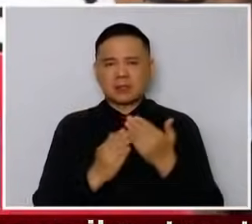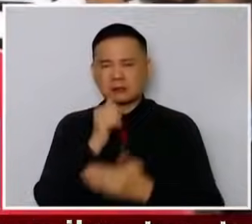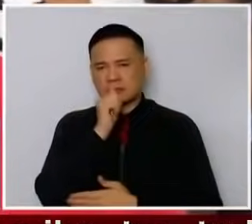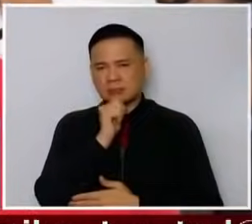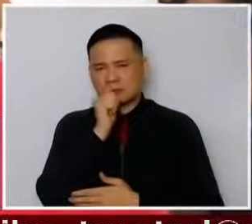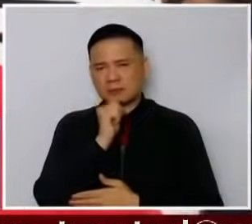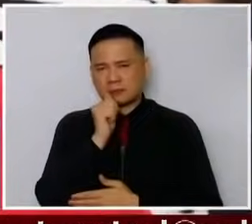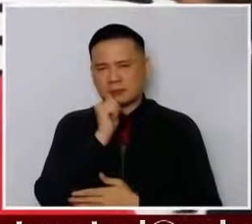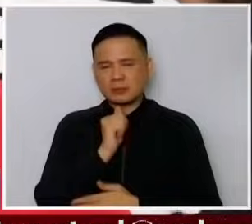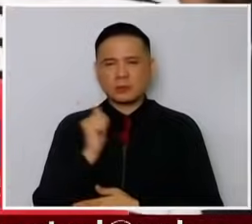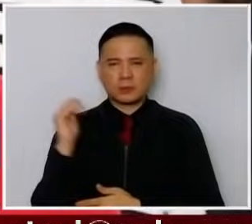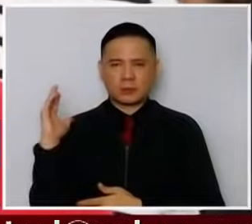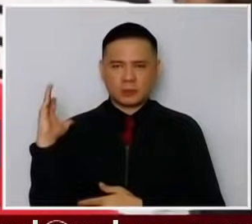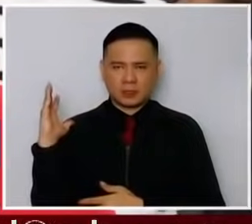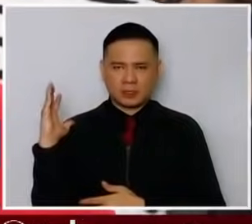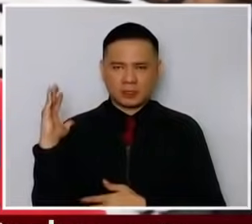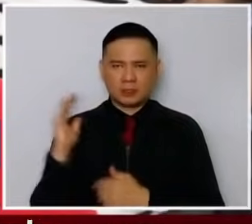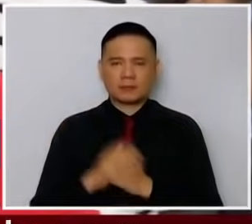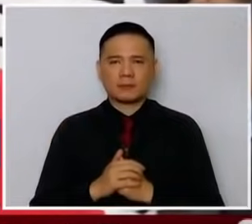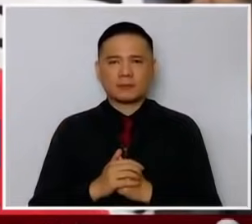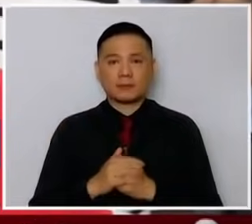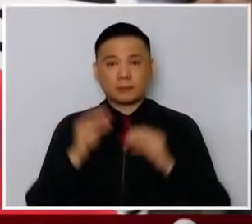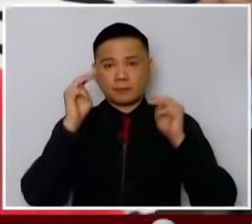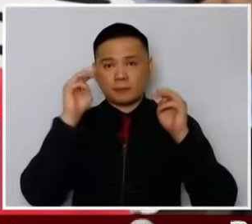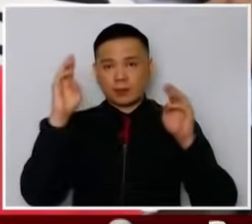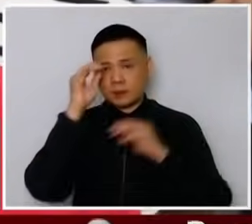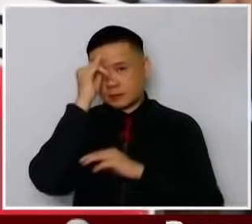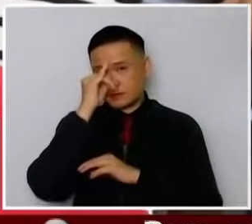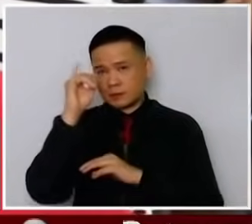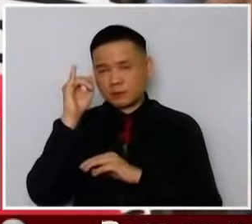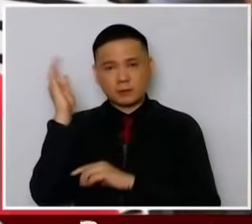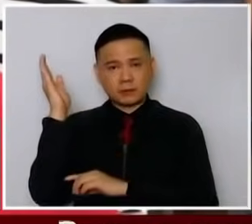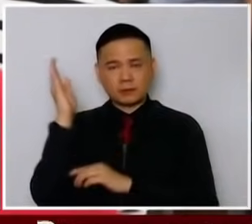na lang kami ng ni Isko Moreno ng another